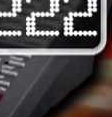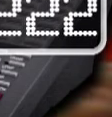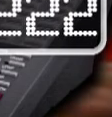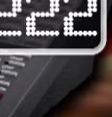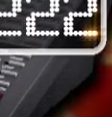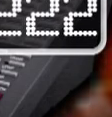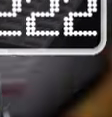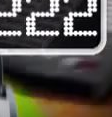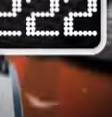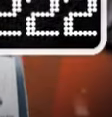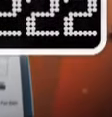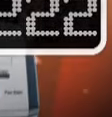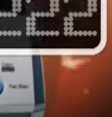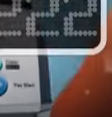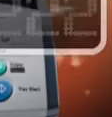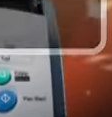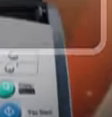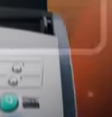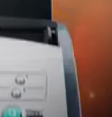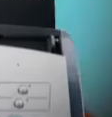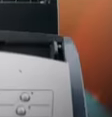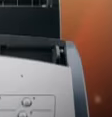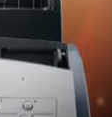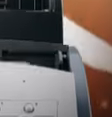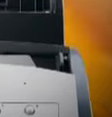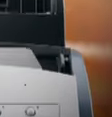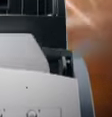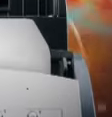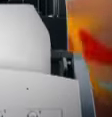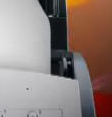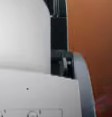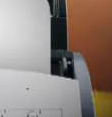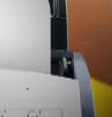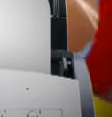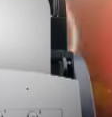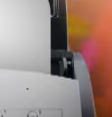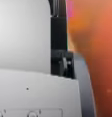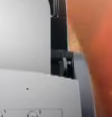02-790-2222ทางโทรสารหมายเลข